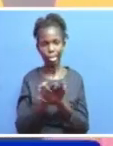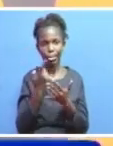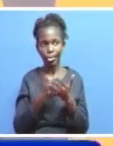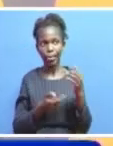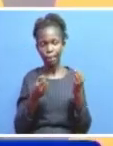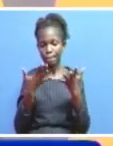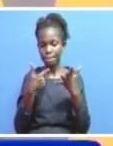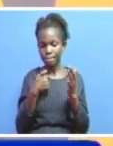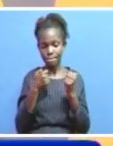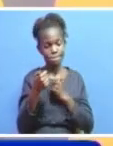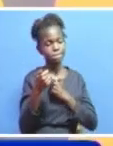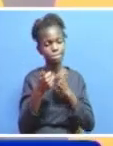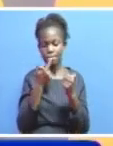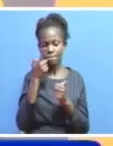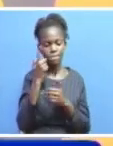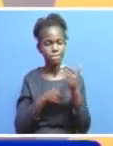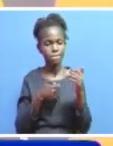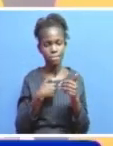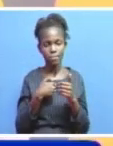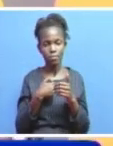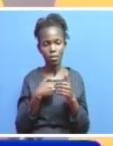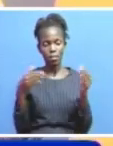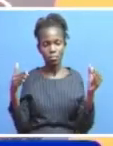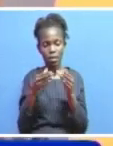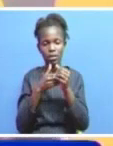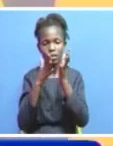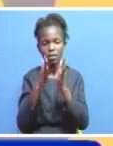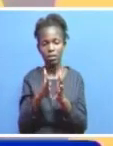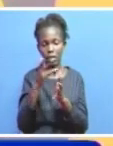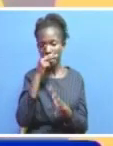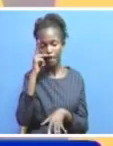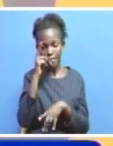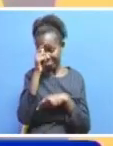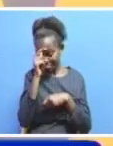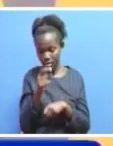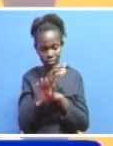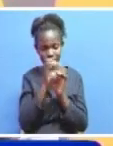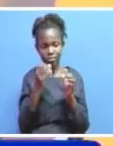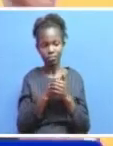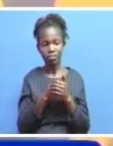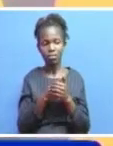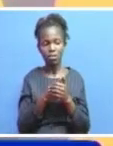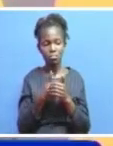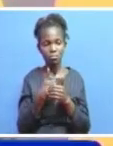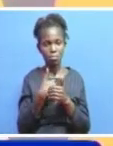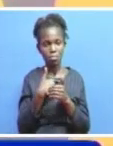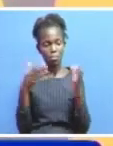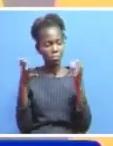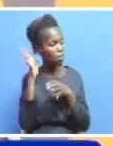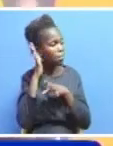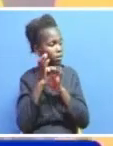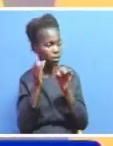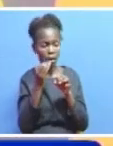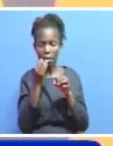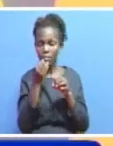ni mwomboa magwazia ni nguvuthi ya party leader waitu wake magia Wiper ndiki uondo kia magi kwazia na nguwazia wame